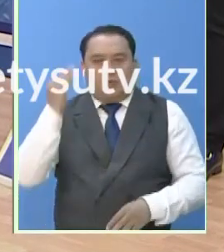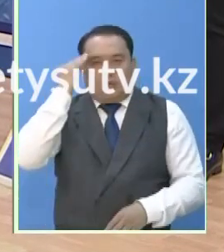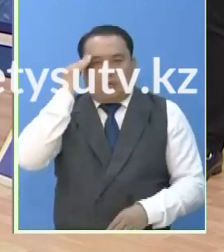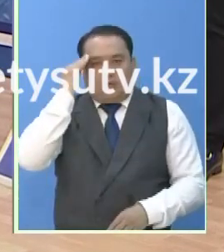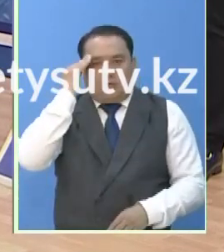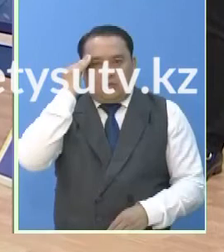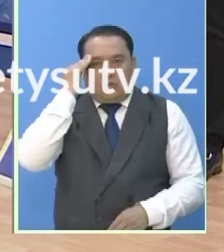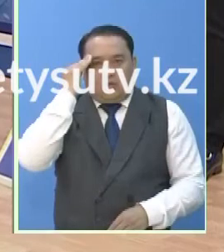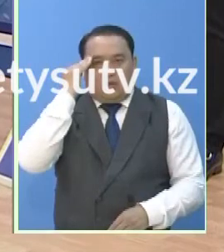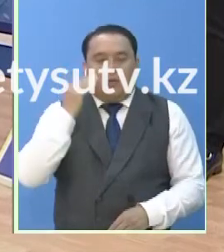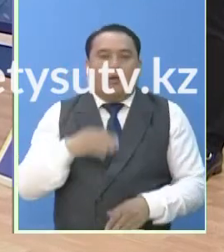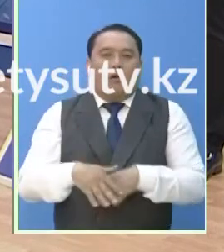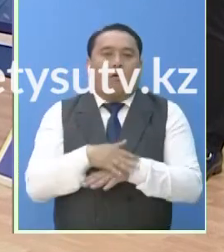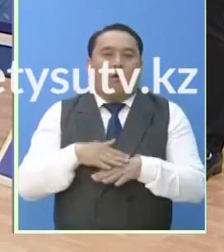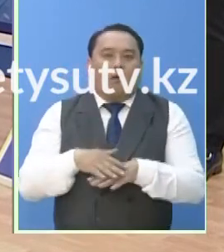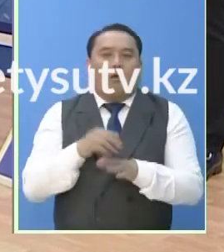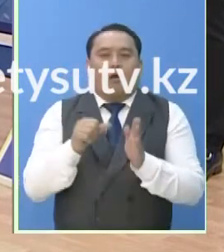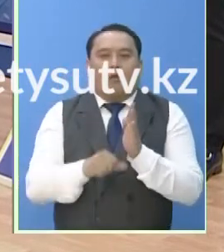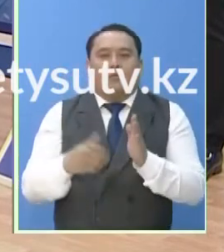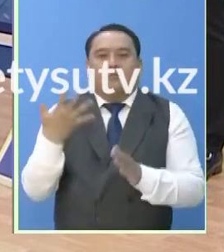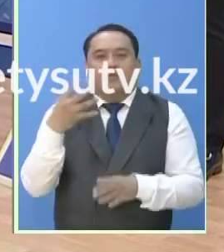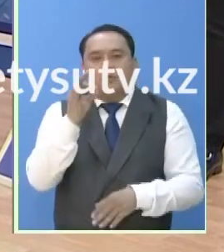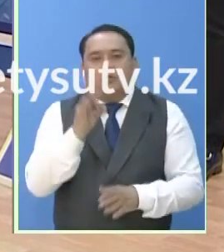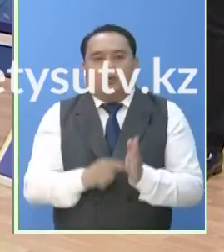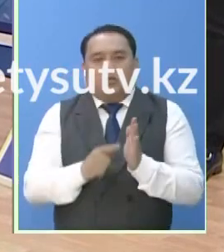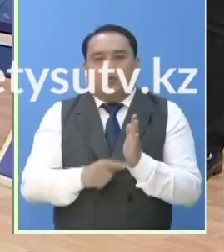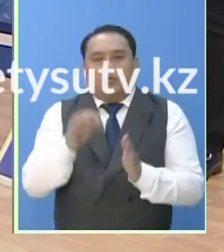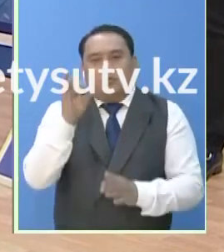мисалы калктын мисалы 65-70%